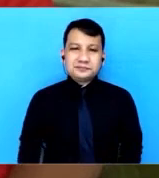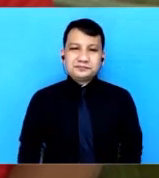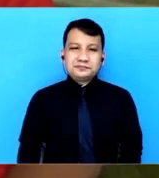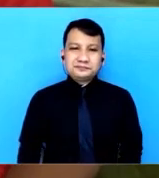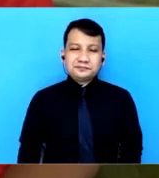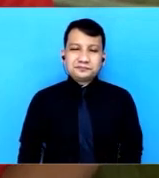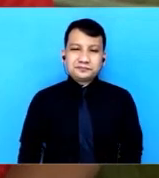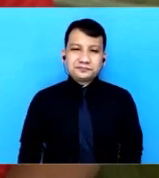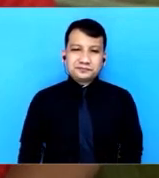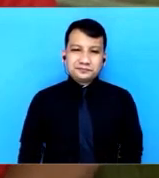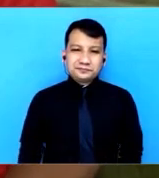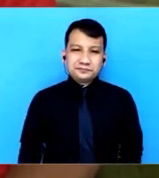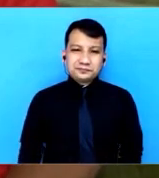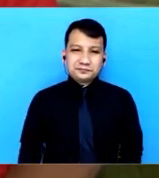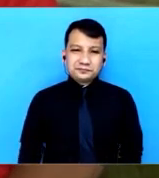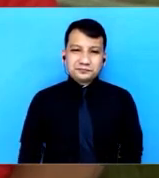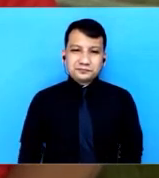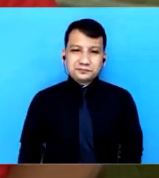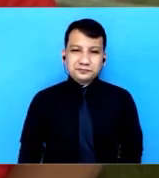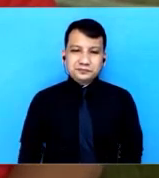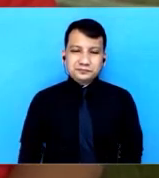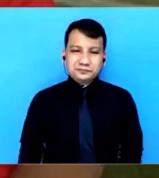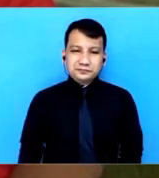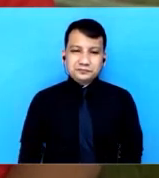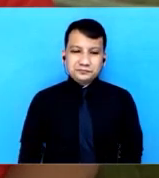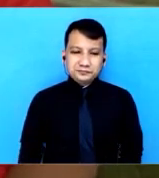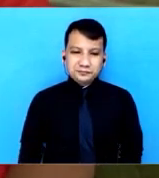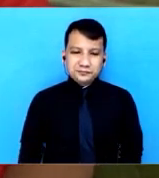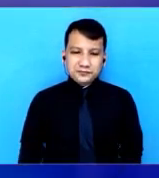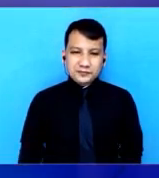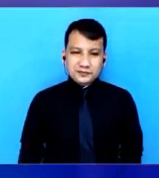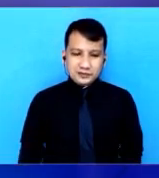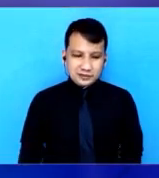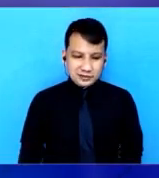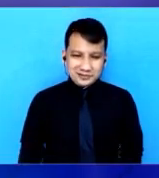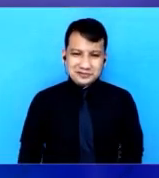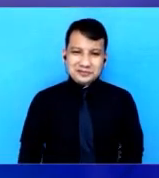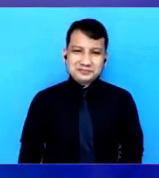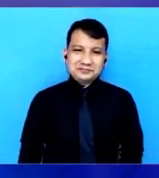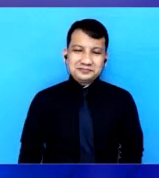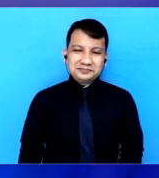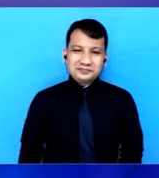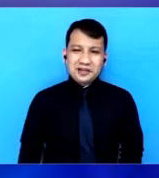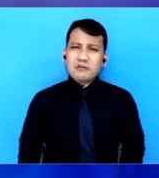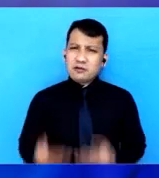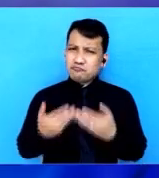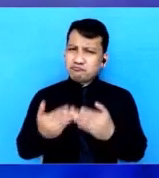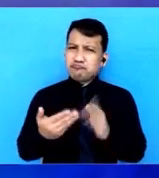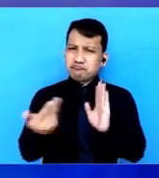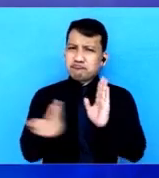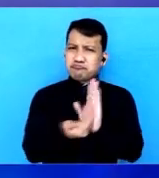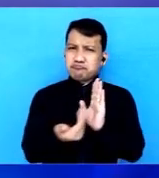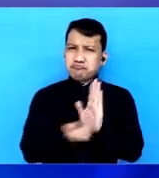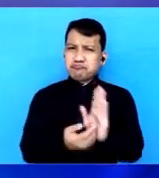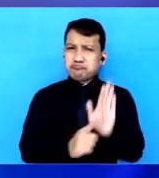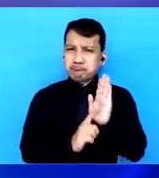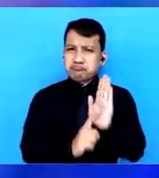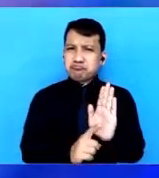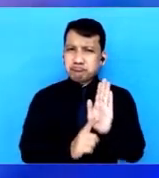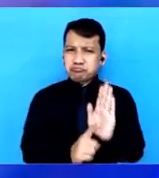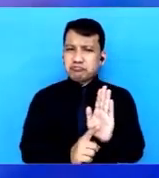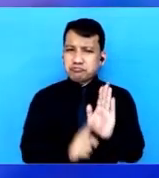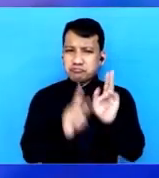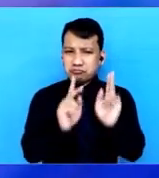Maraming salamat sa inyo at nakakabutin. Nakakaima ko. Patunay lang si Melvin na bawat isa sa atin